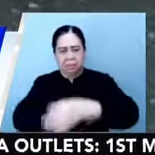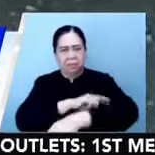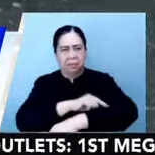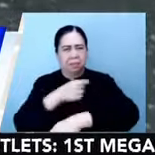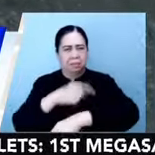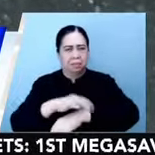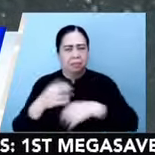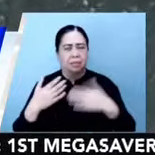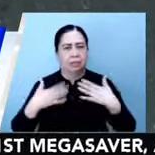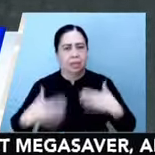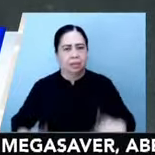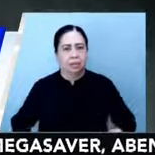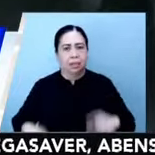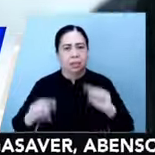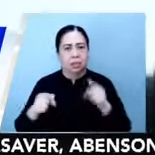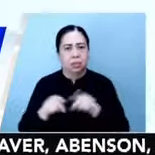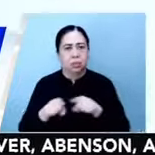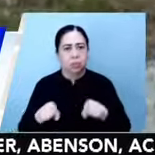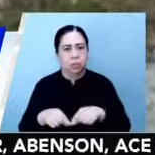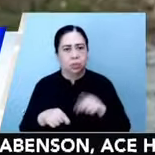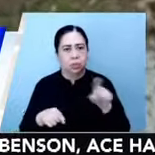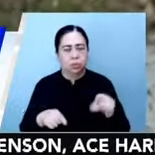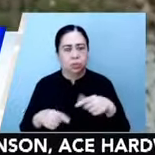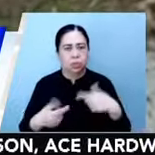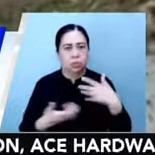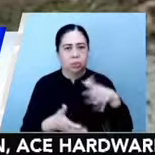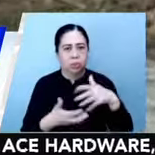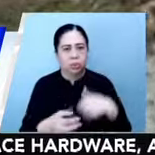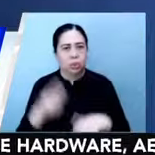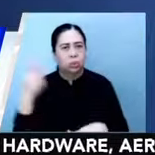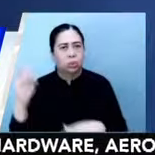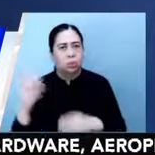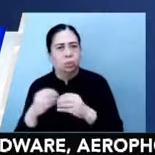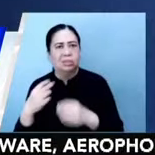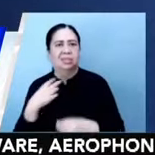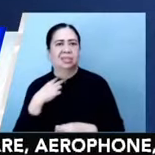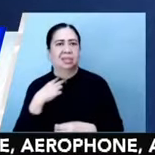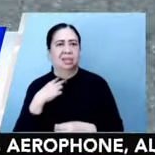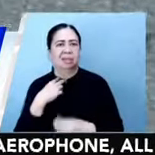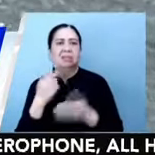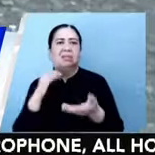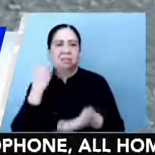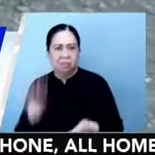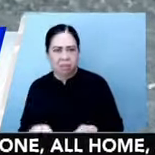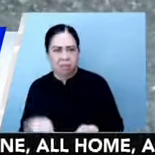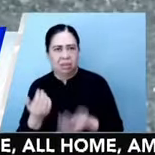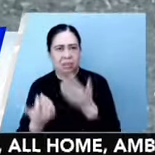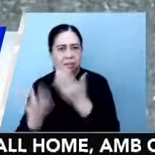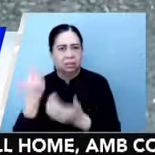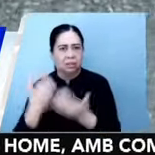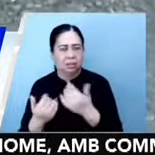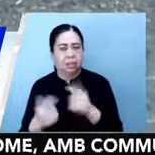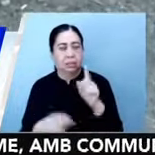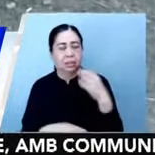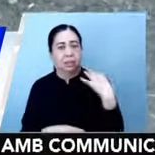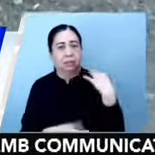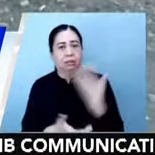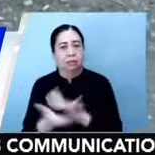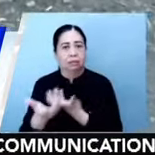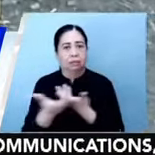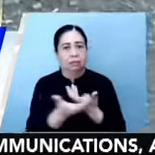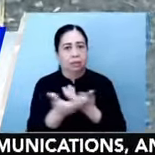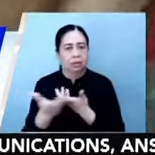din ang isang alagang aso habang 2 aso ang natrap at nasawi sa sunog. Isang fire volunteer din ang nagtamo ng sugat sa